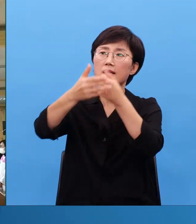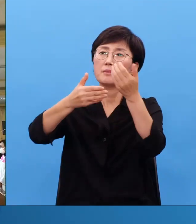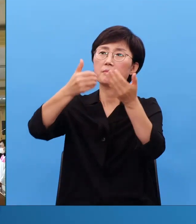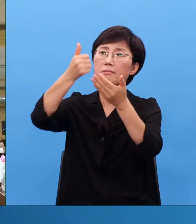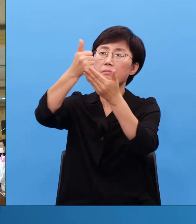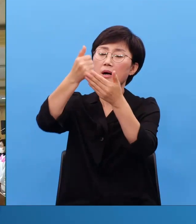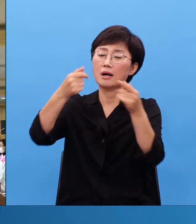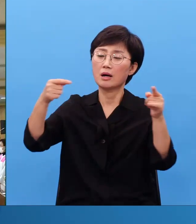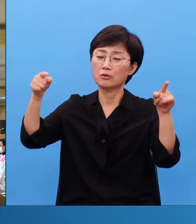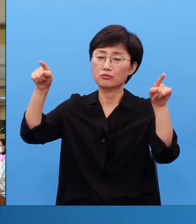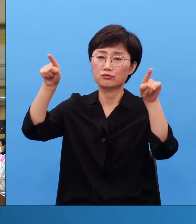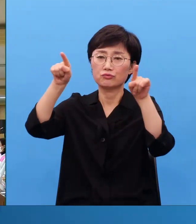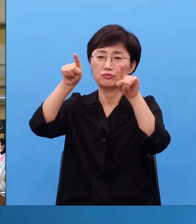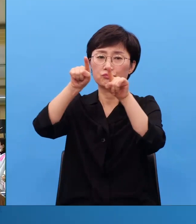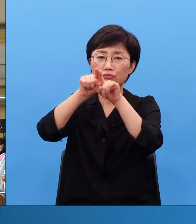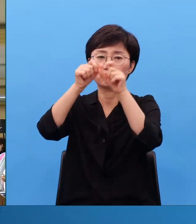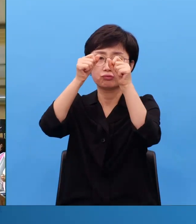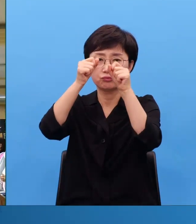희망을